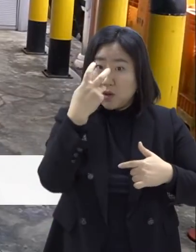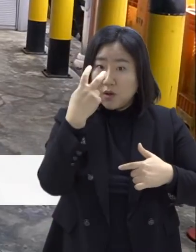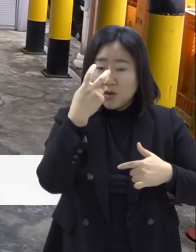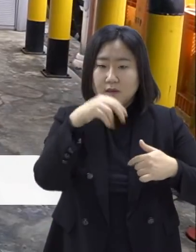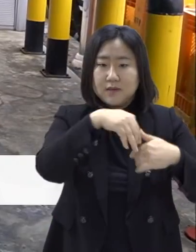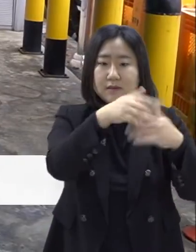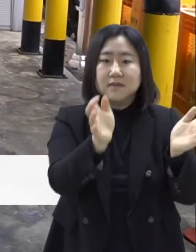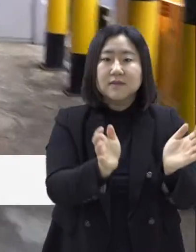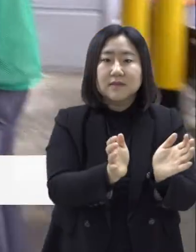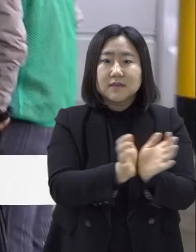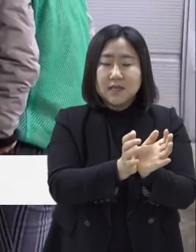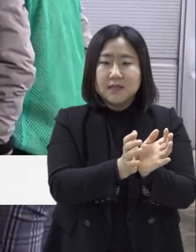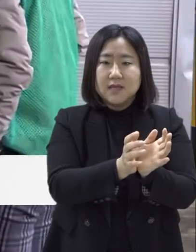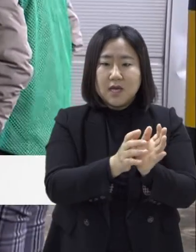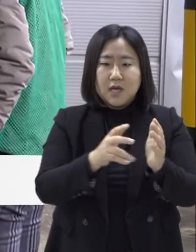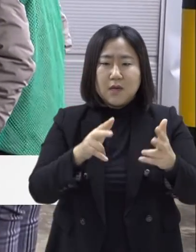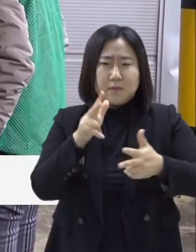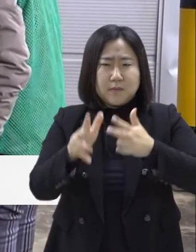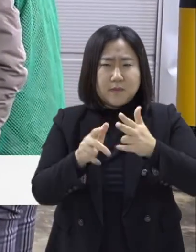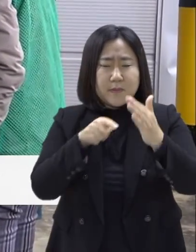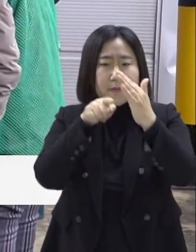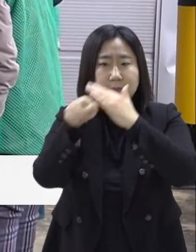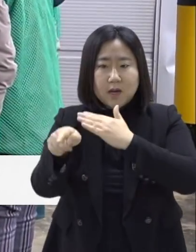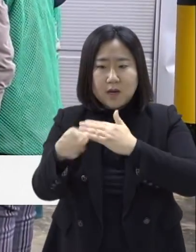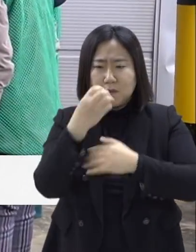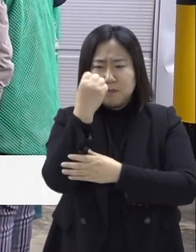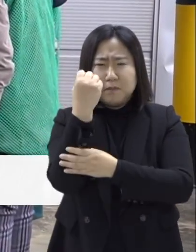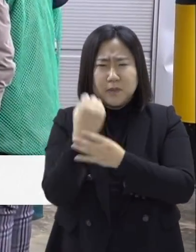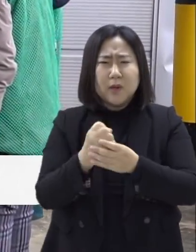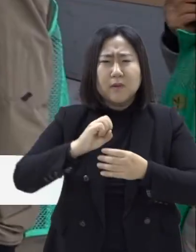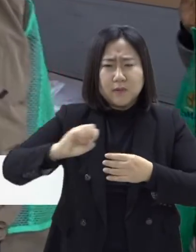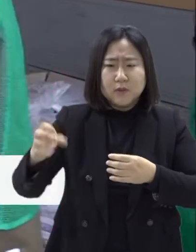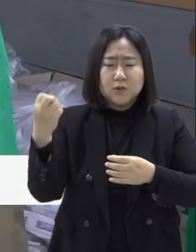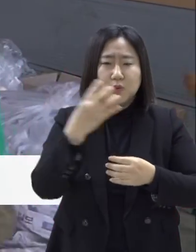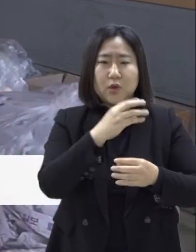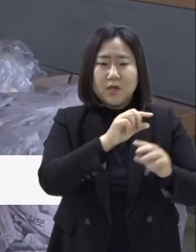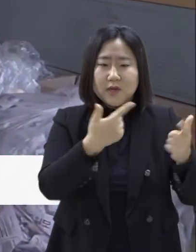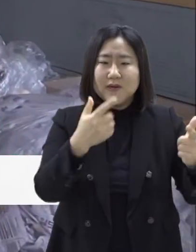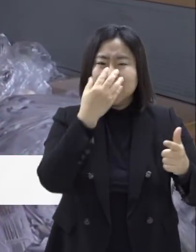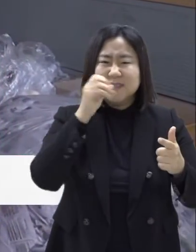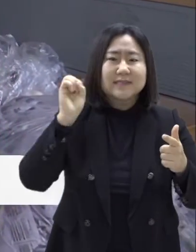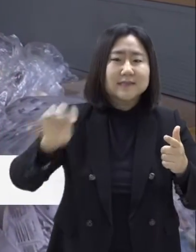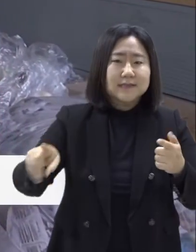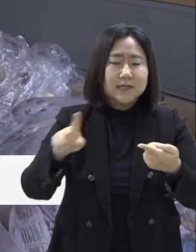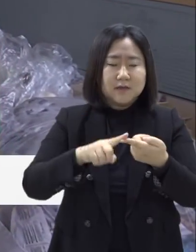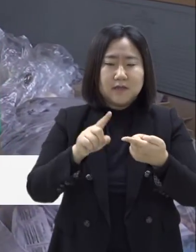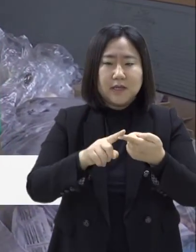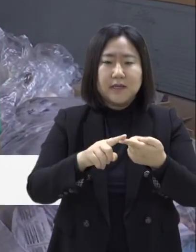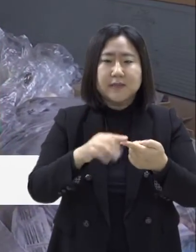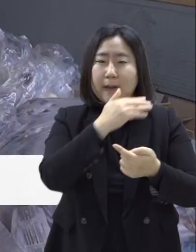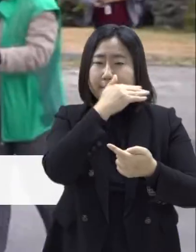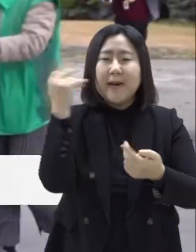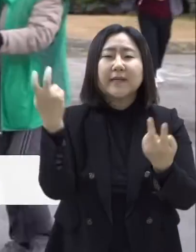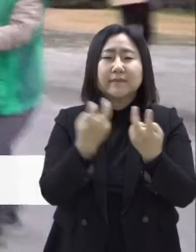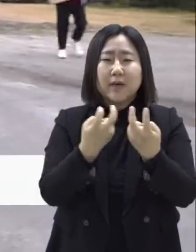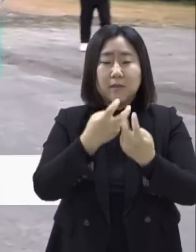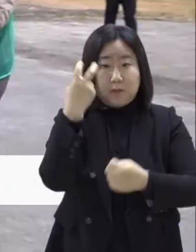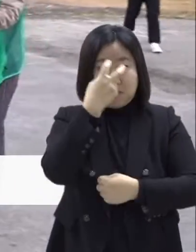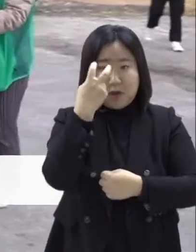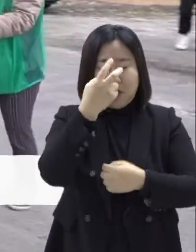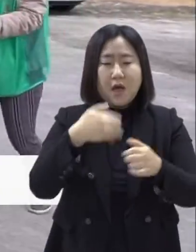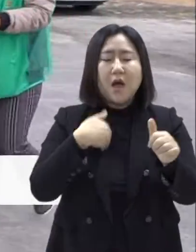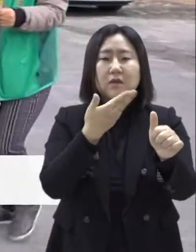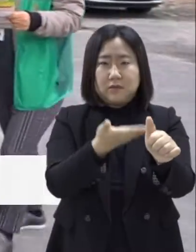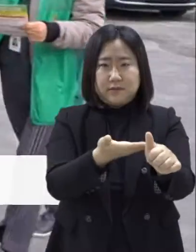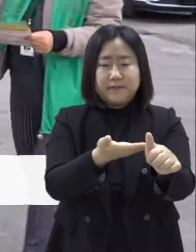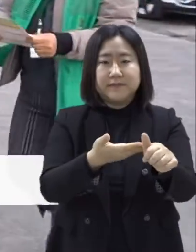명예환경감시단은 감귤 성과장을 방문해 부패 감귤 처리와 성과장에서 발생하는 쓰레기 등의 올바른 처리 방법을 점검하고